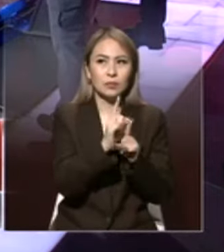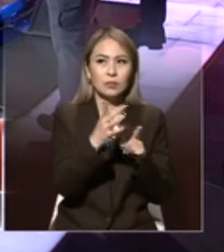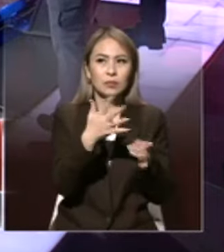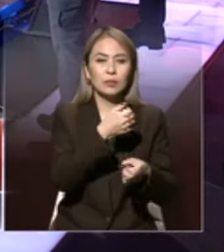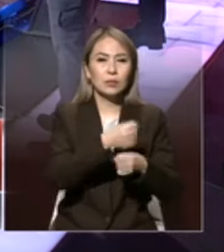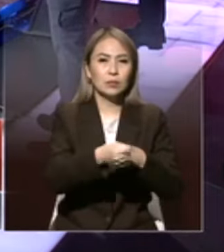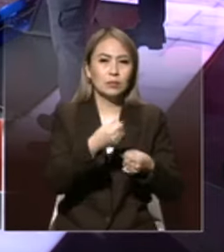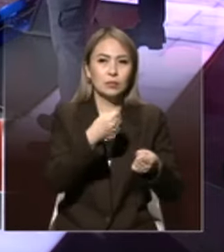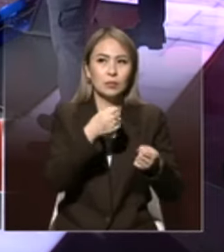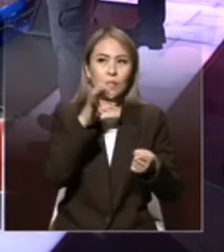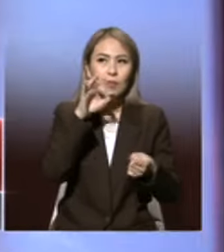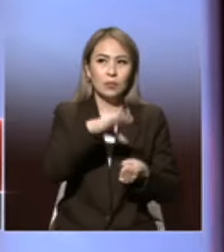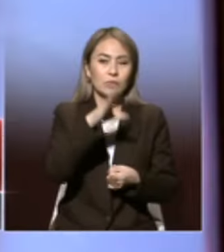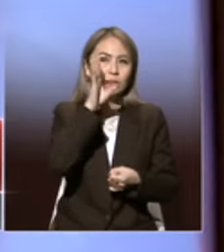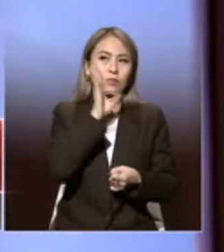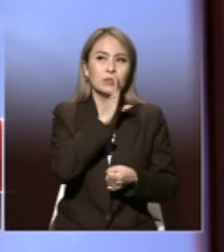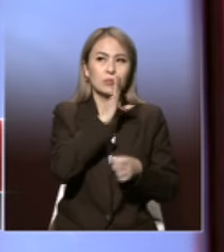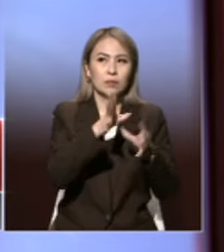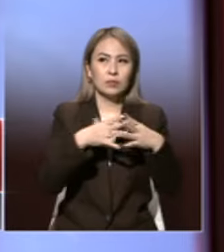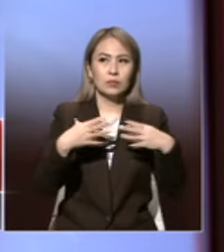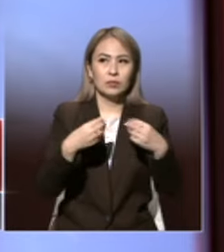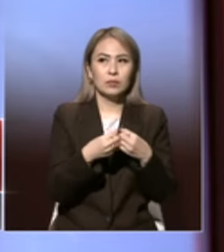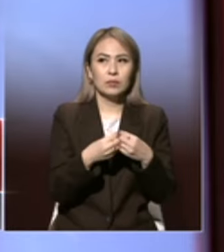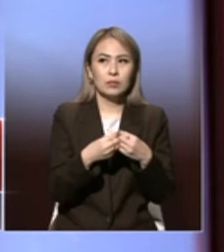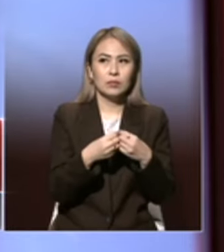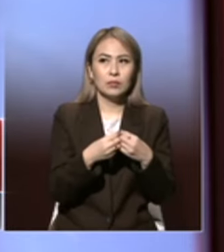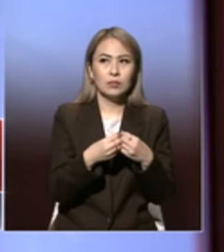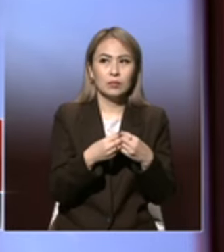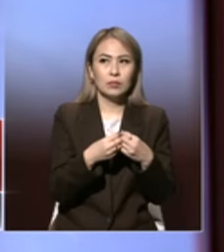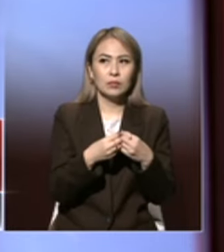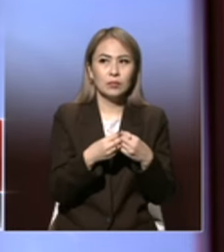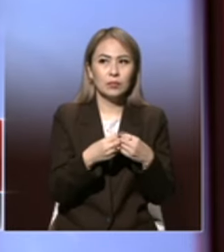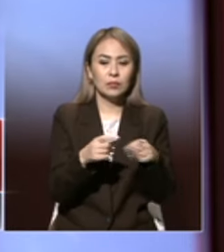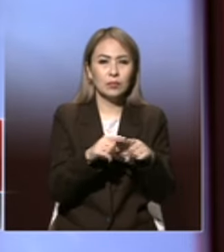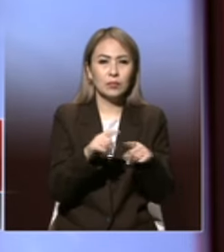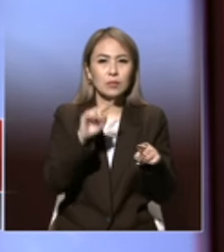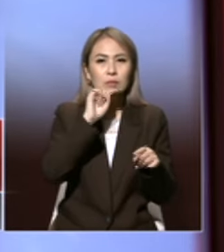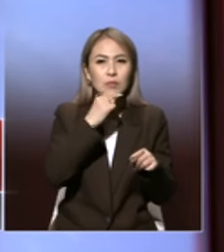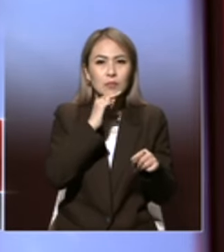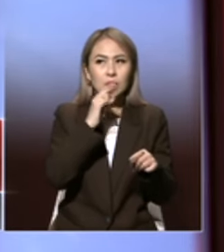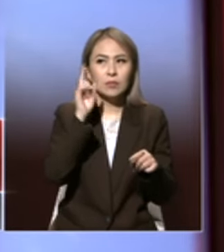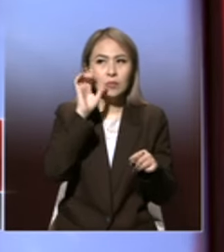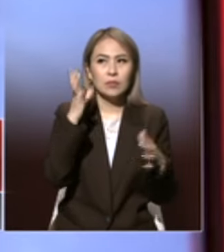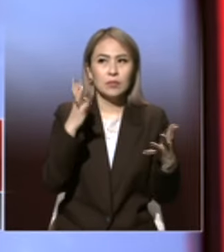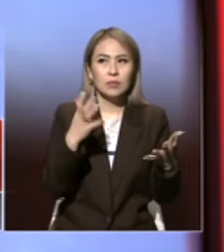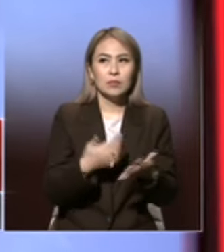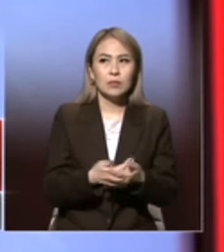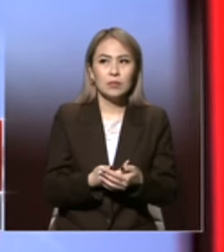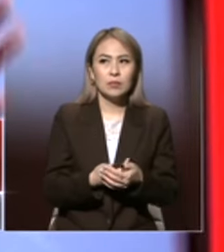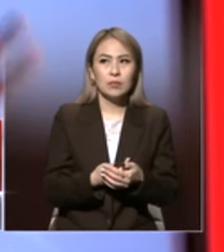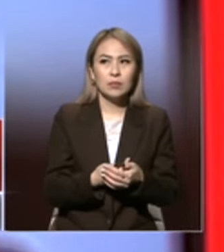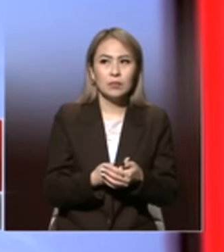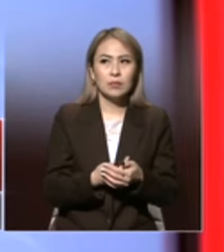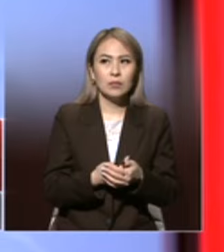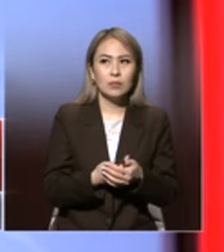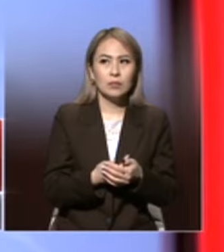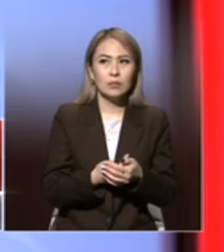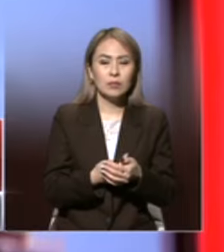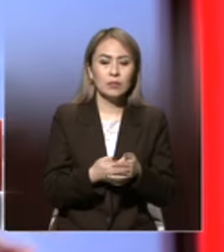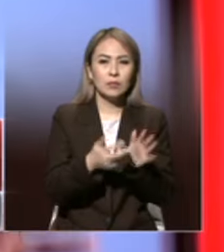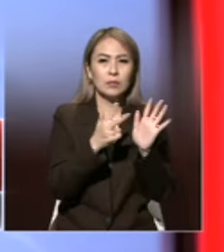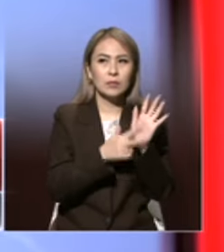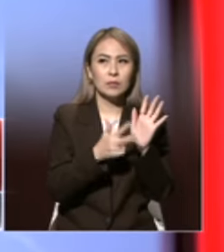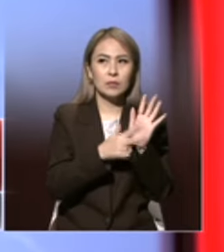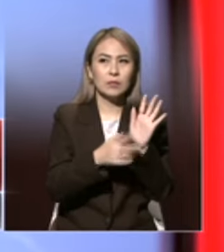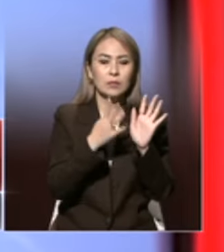көреді әйелдерден отбасында? Физикалық, экономикалық, психологиялық. 80-90% түсінікті.